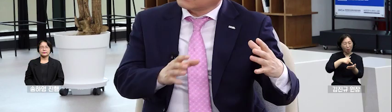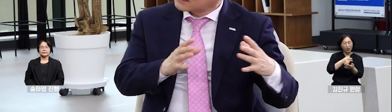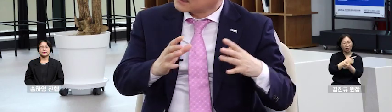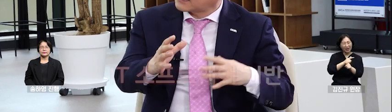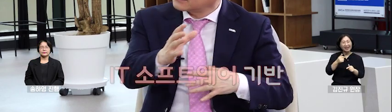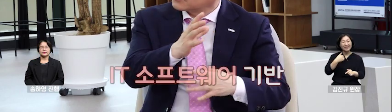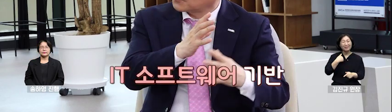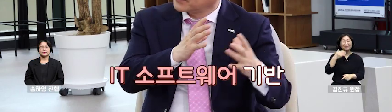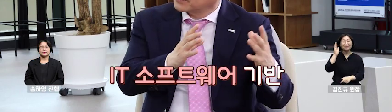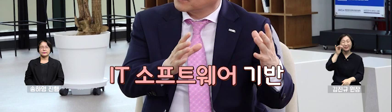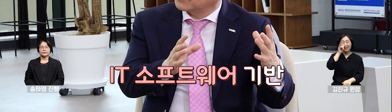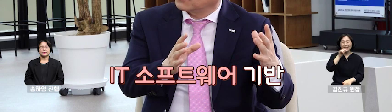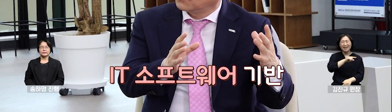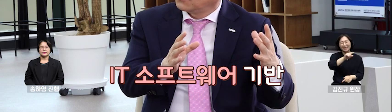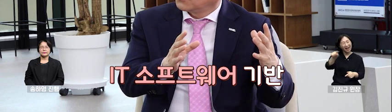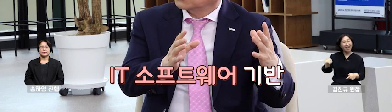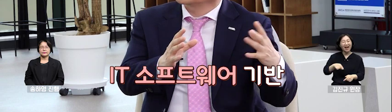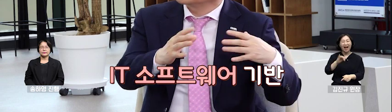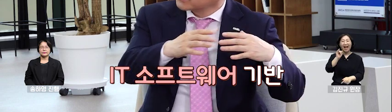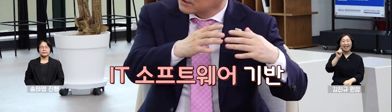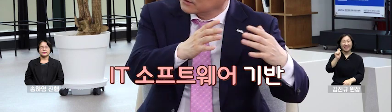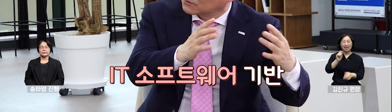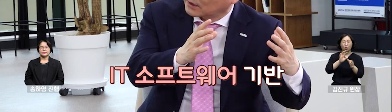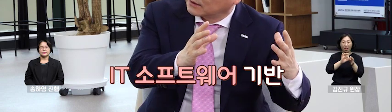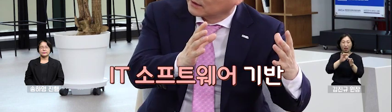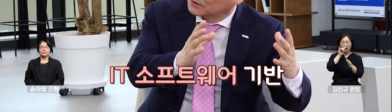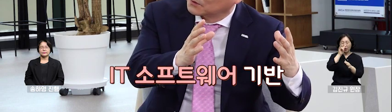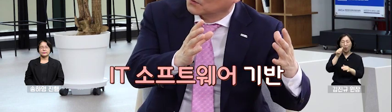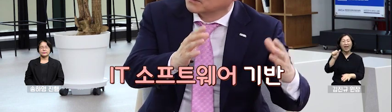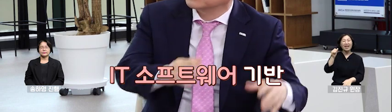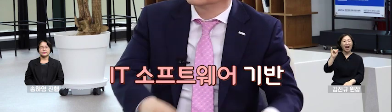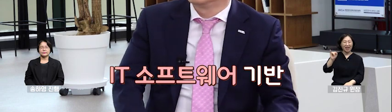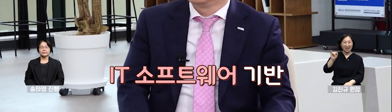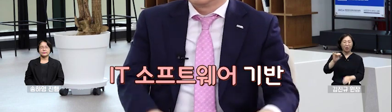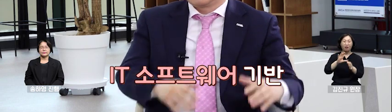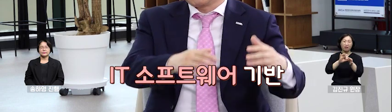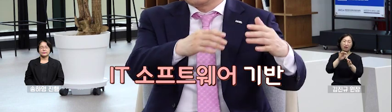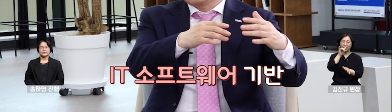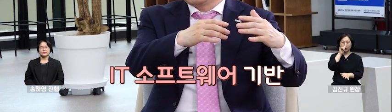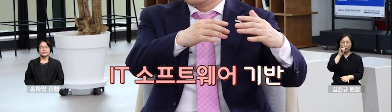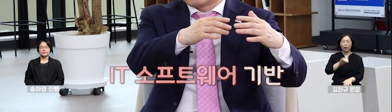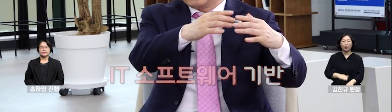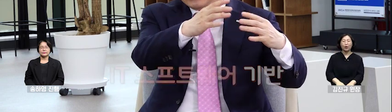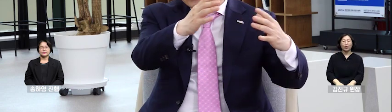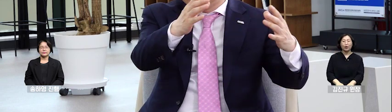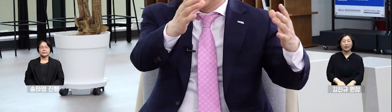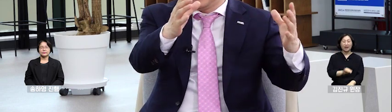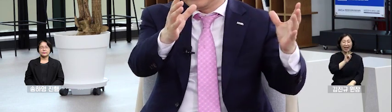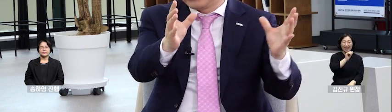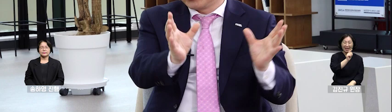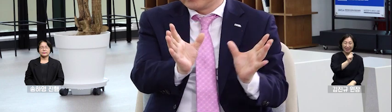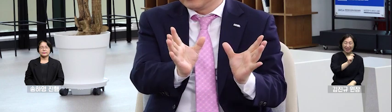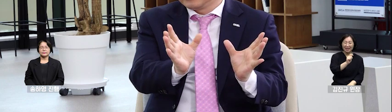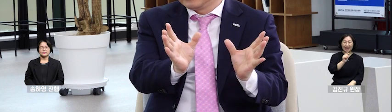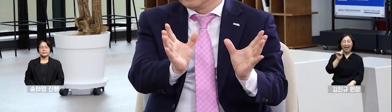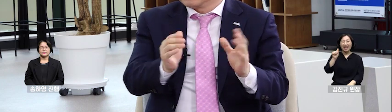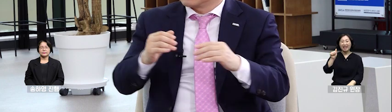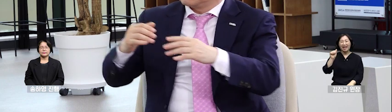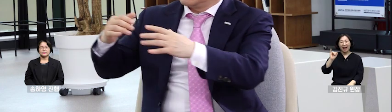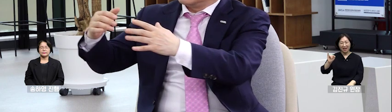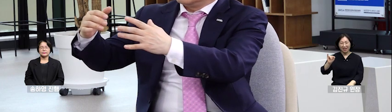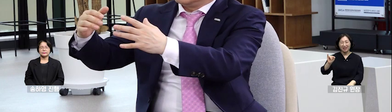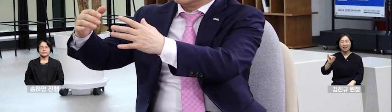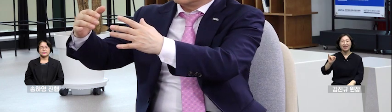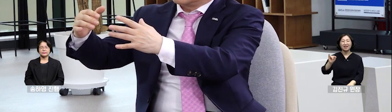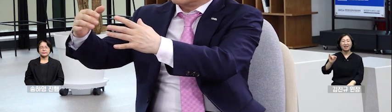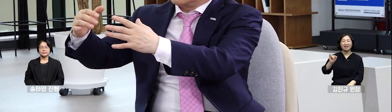예 그게 다 사실 it 소프트웨어 기반 이고 또 인공 지능도 관련된 것이고 써 지금 저희가 하고 있는 it ai 인공지능 그